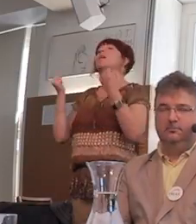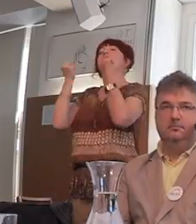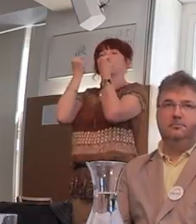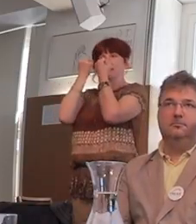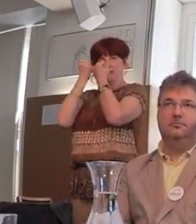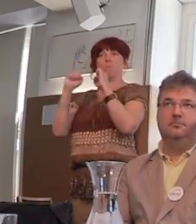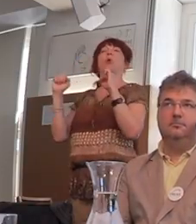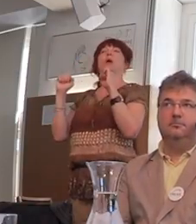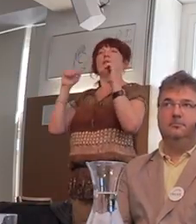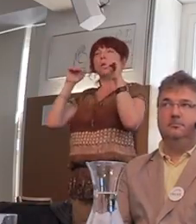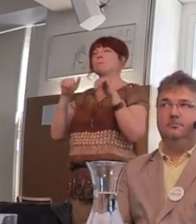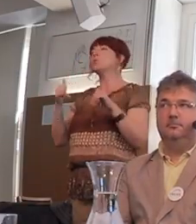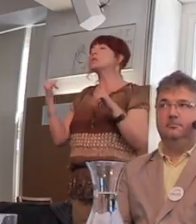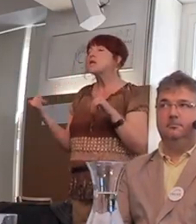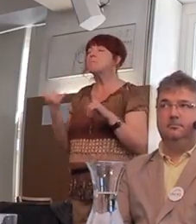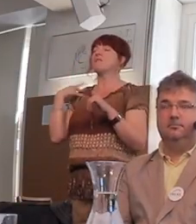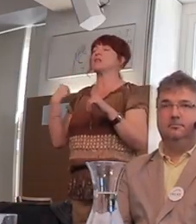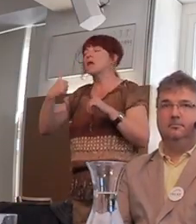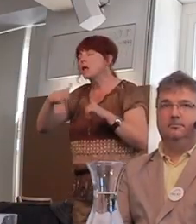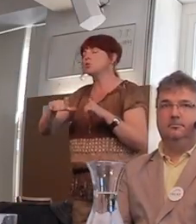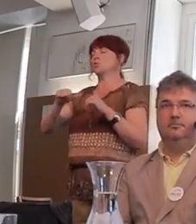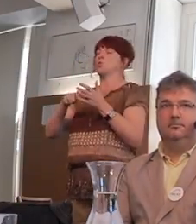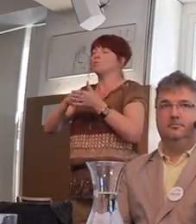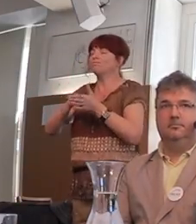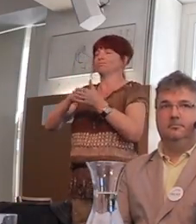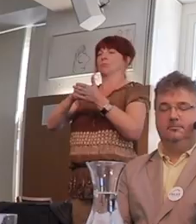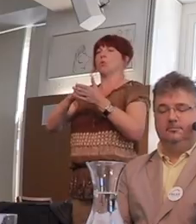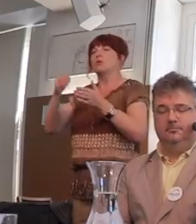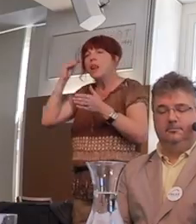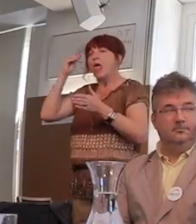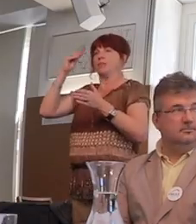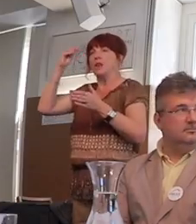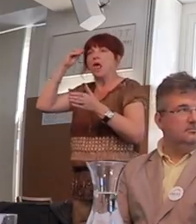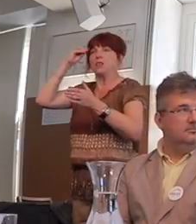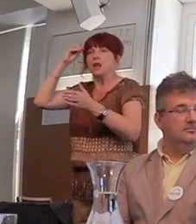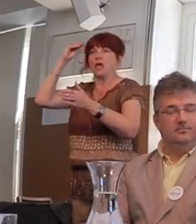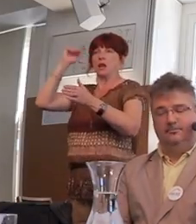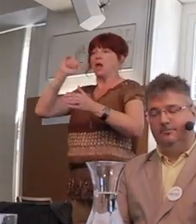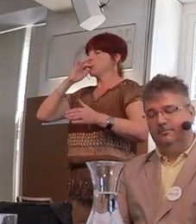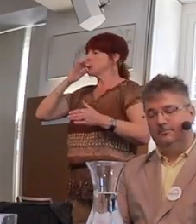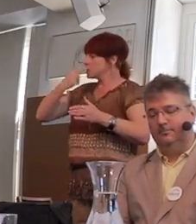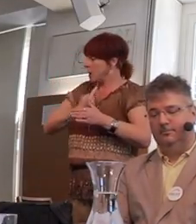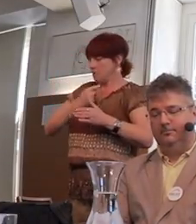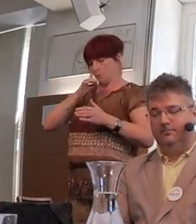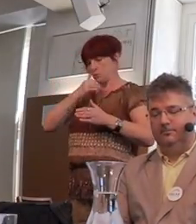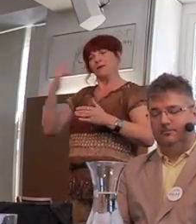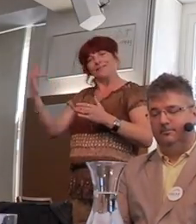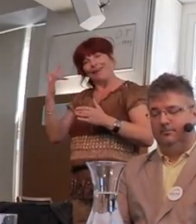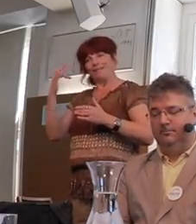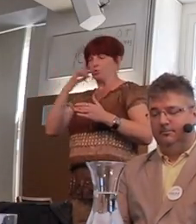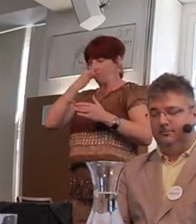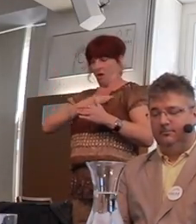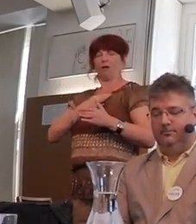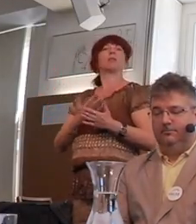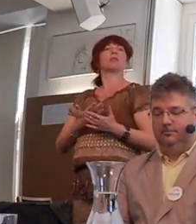in Permanenz erwerben muss. Muss sich permanent hinterfragen, muss permanent daran arbeiten,